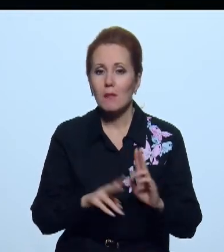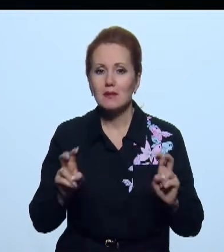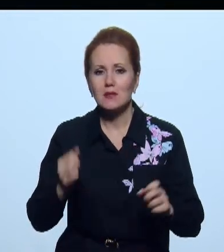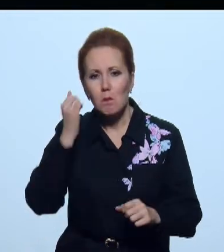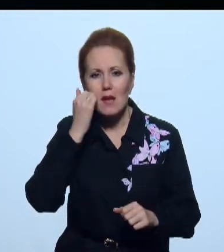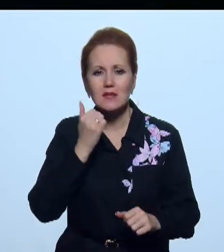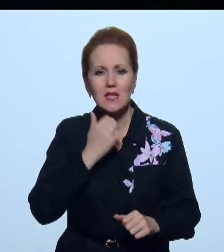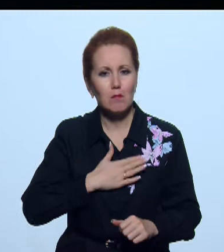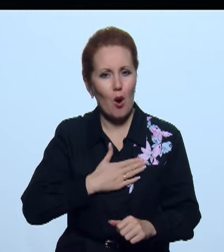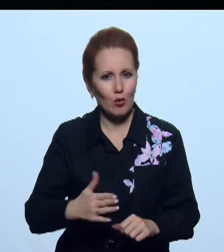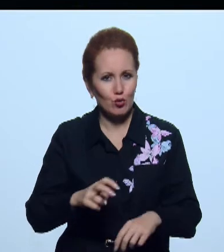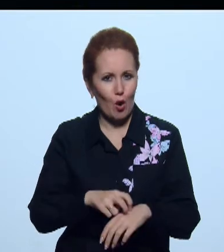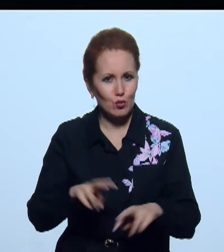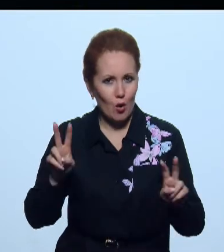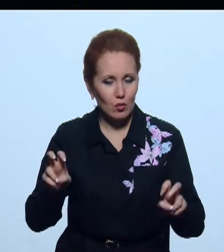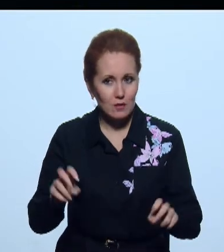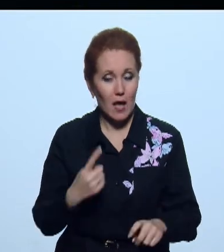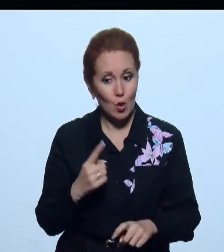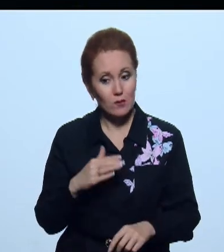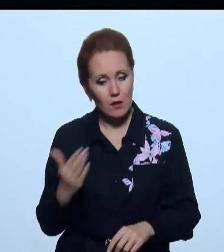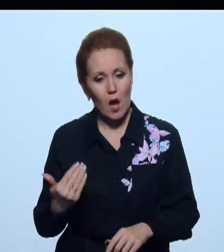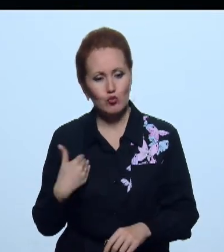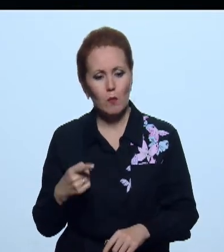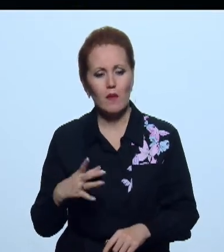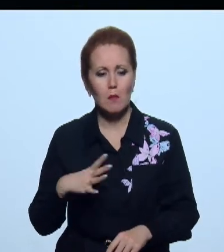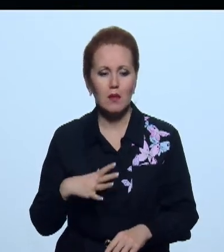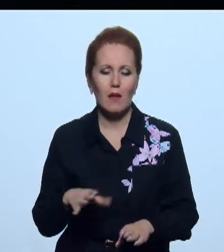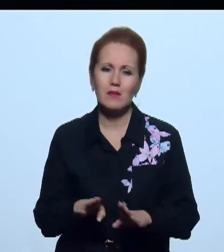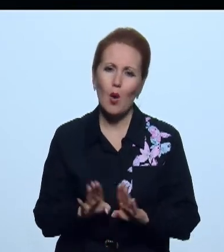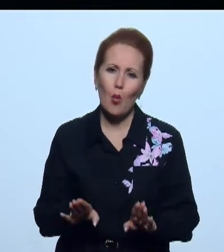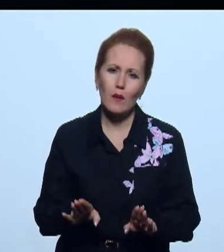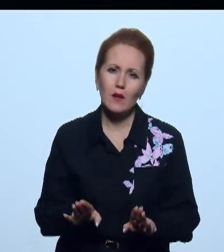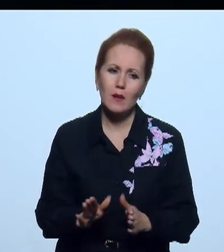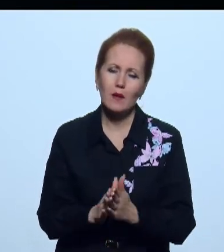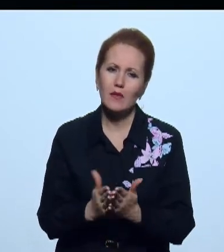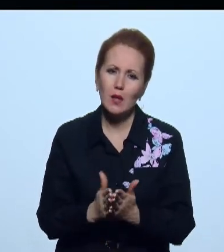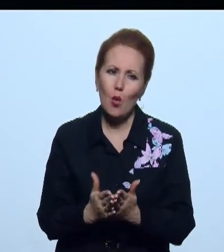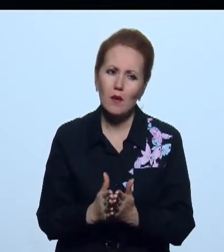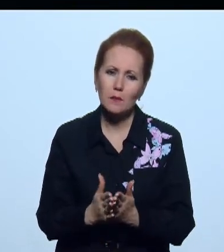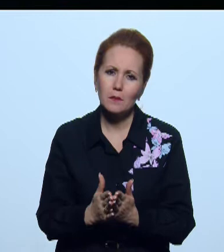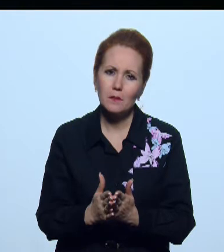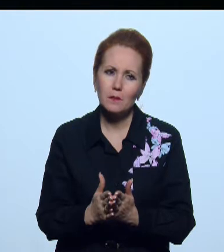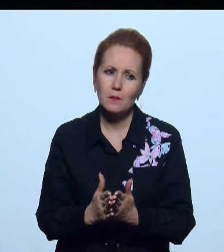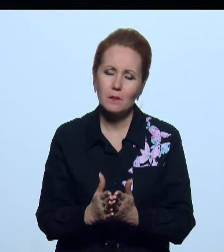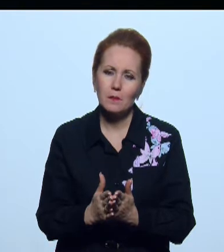она с одной стороны... Я хочу, чтобы она была такой книгой,